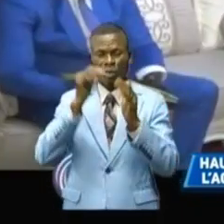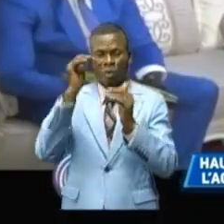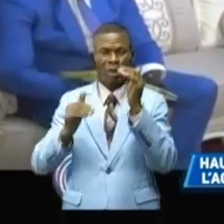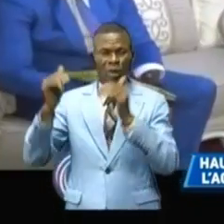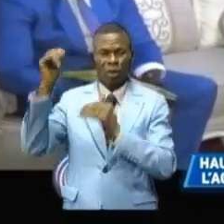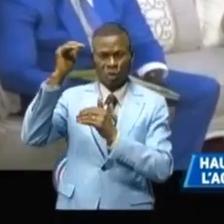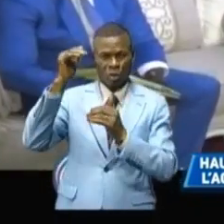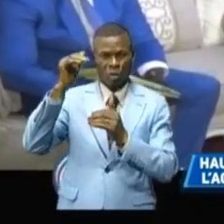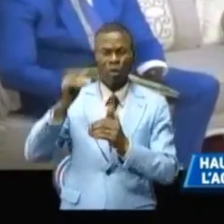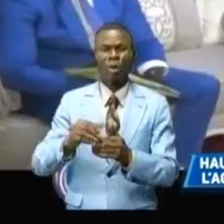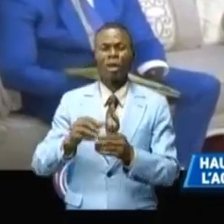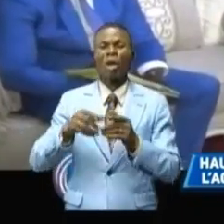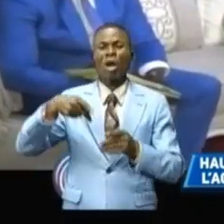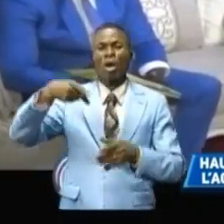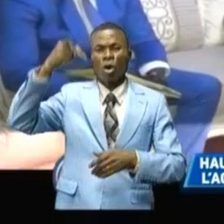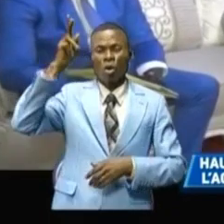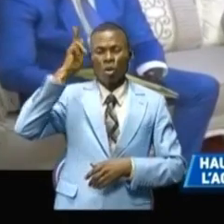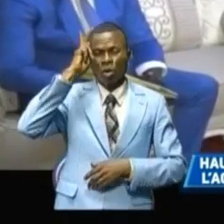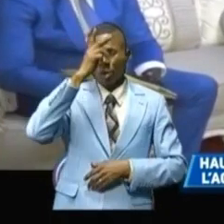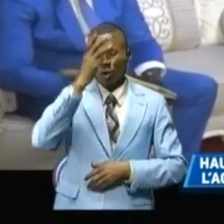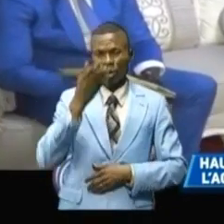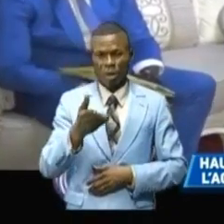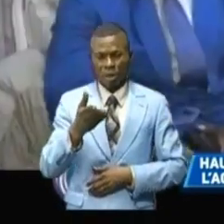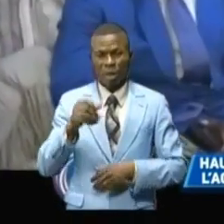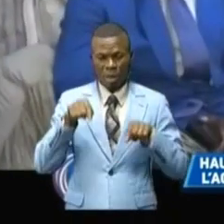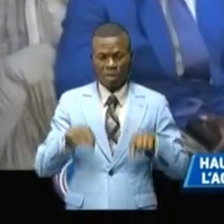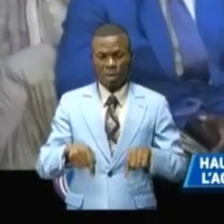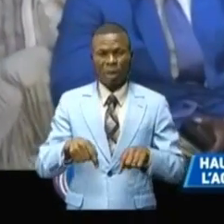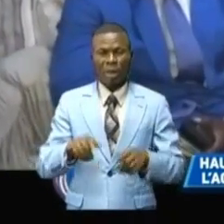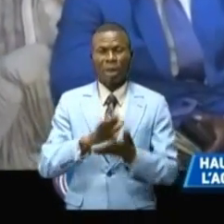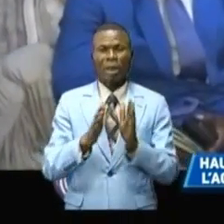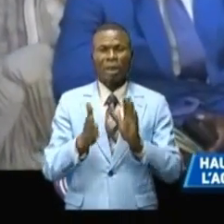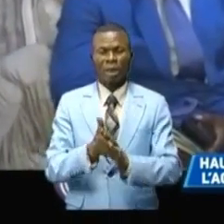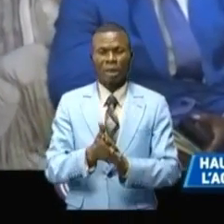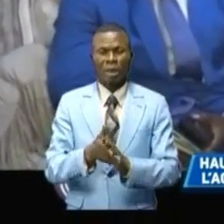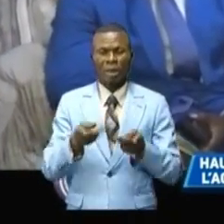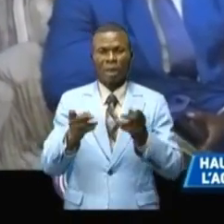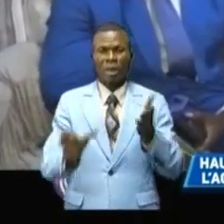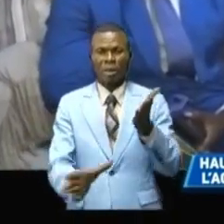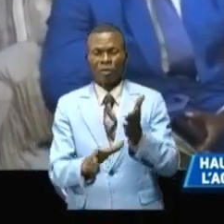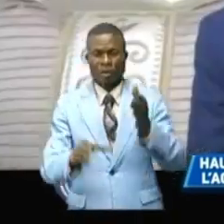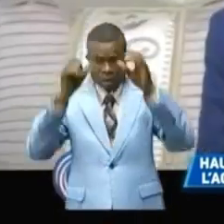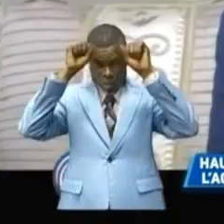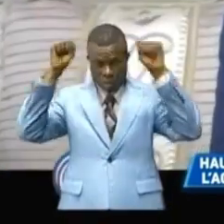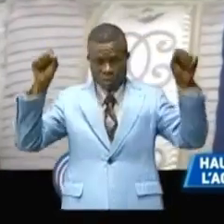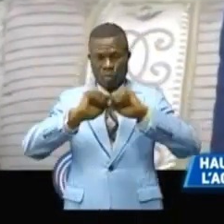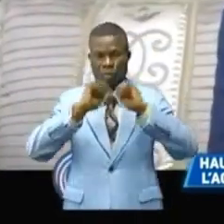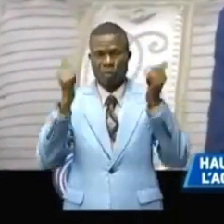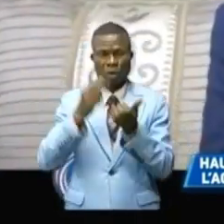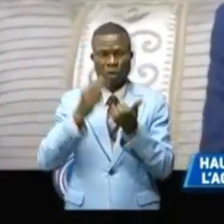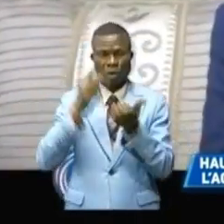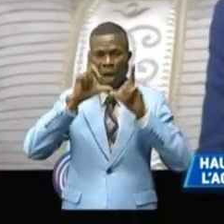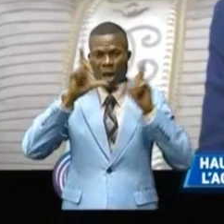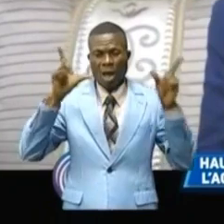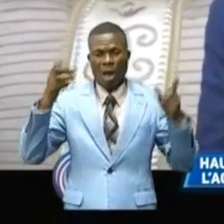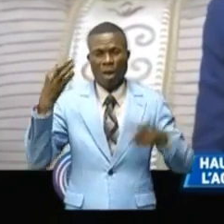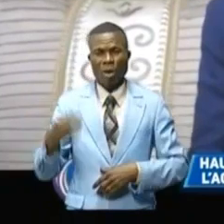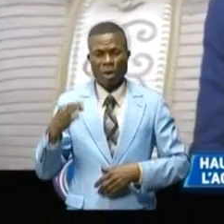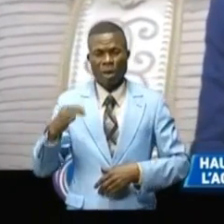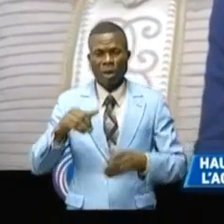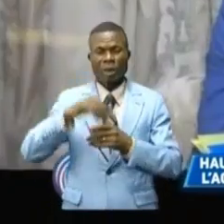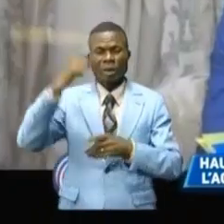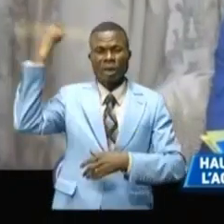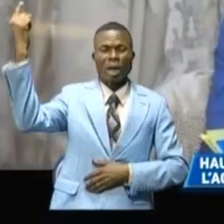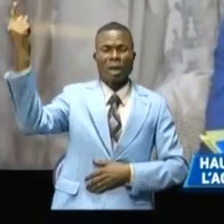du Haut-Katanga. Gilbert Keshiba Fitoula occupera désormais le poste de vice-président de l'agence universitaire de la francophonie au niveau